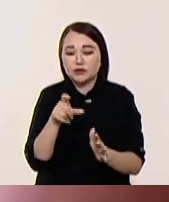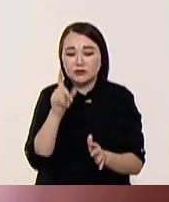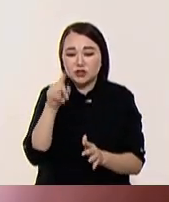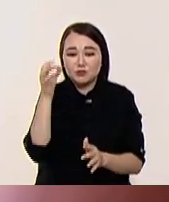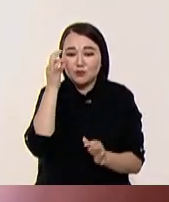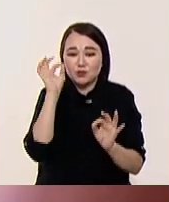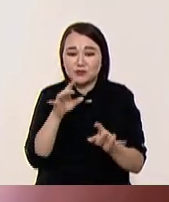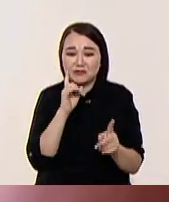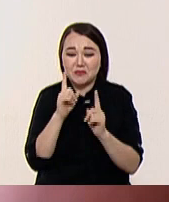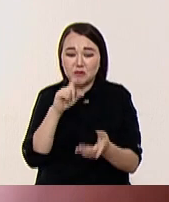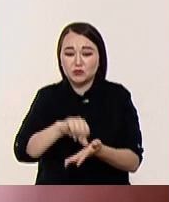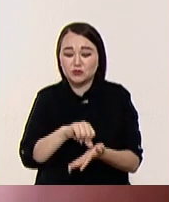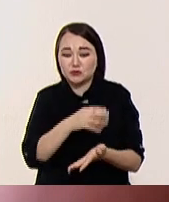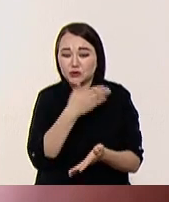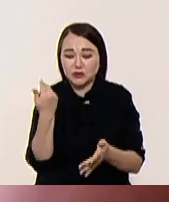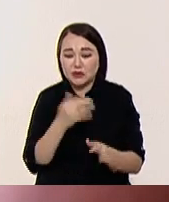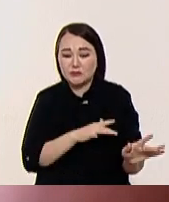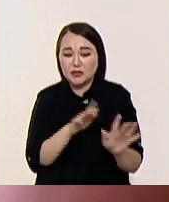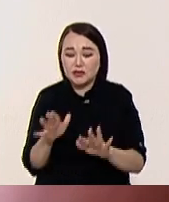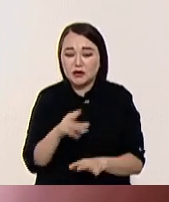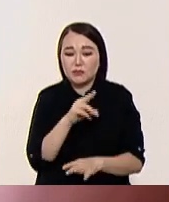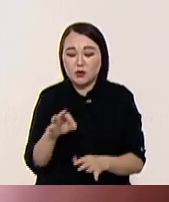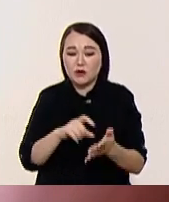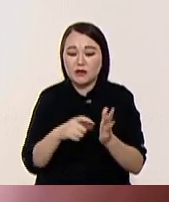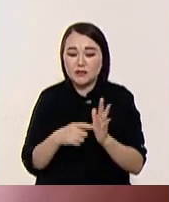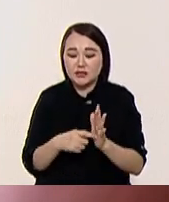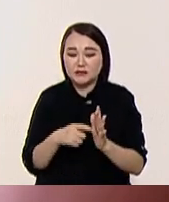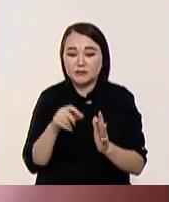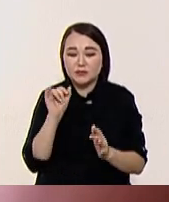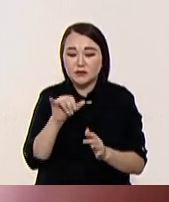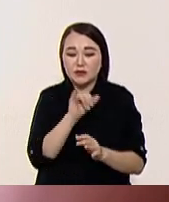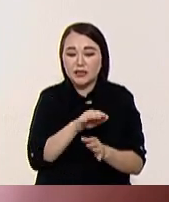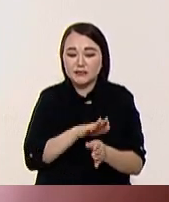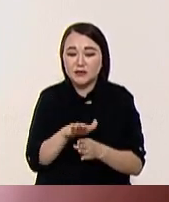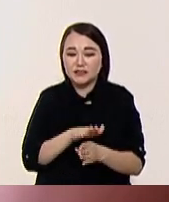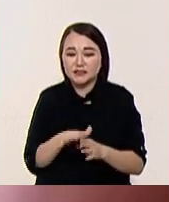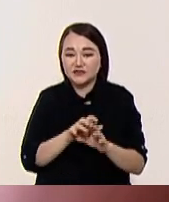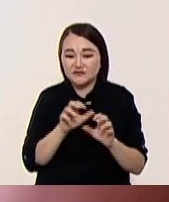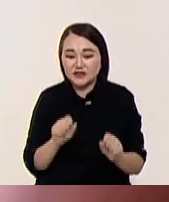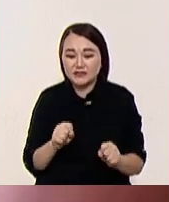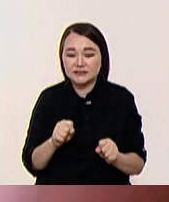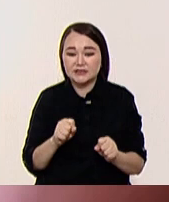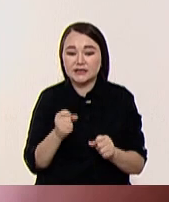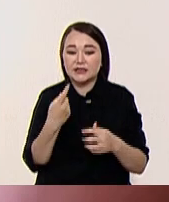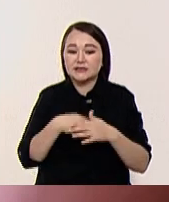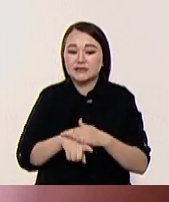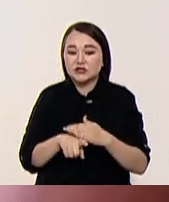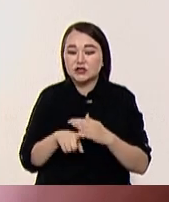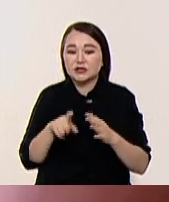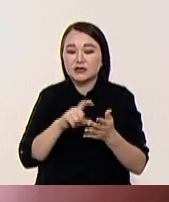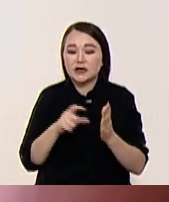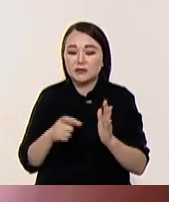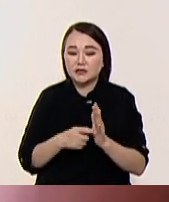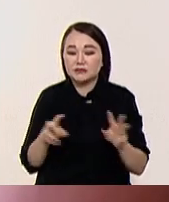на заседаниях, бегали по кабинетам исполнительной власти, значит, в